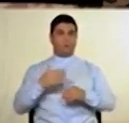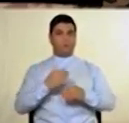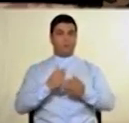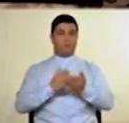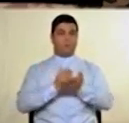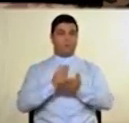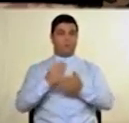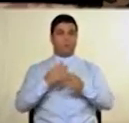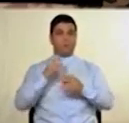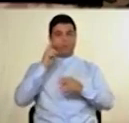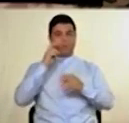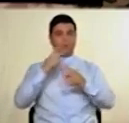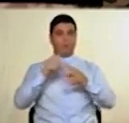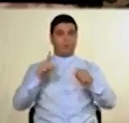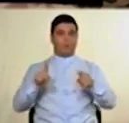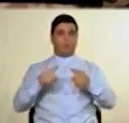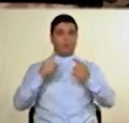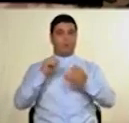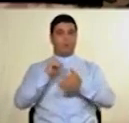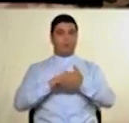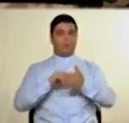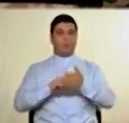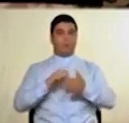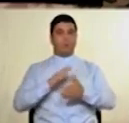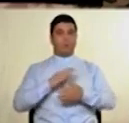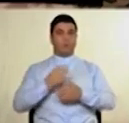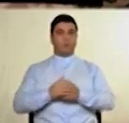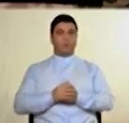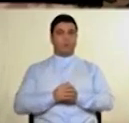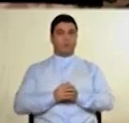qadimgi davlatlarni rivojlanishiga sababchi bo'lgan ekan.